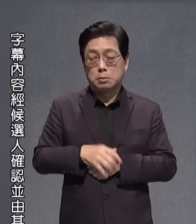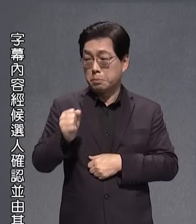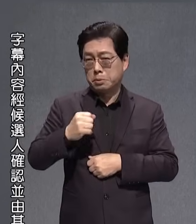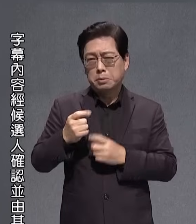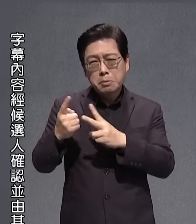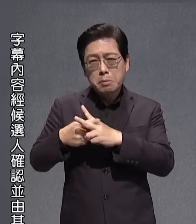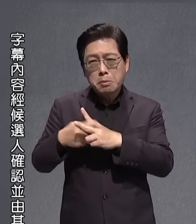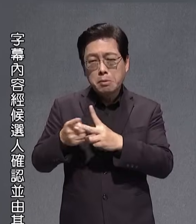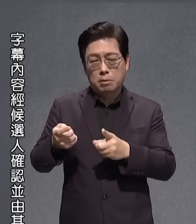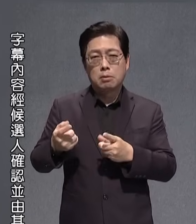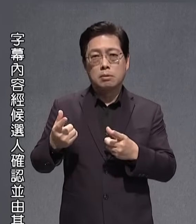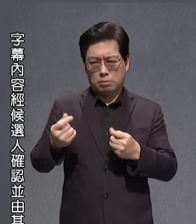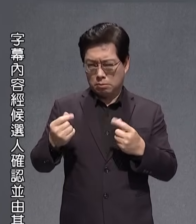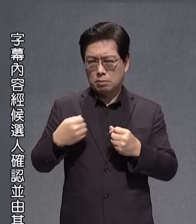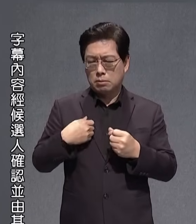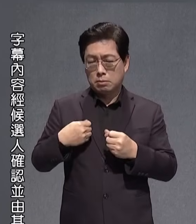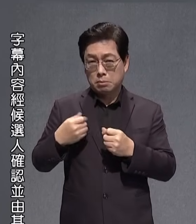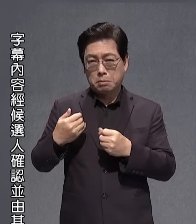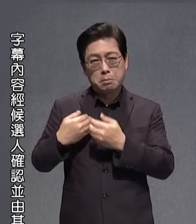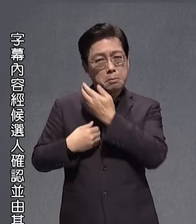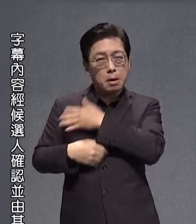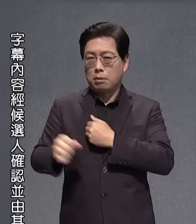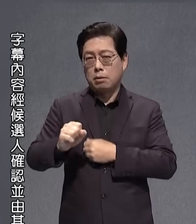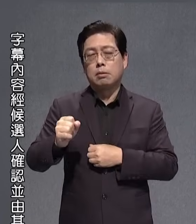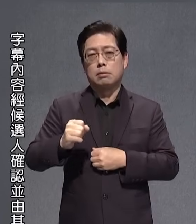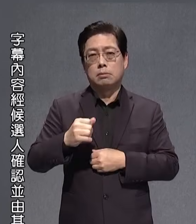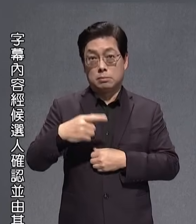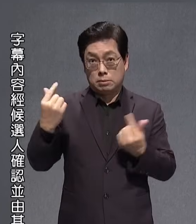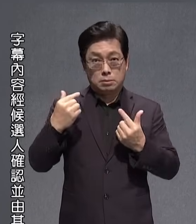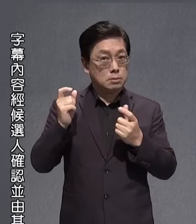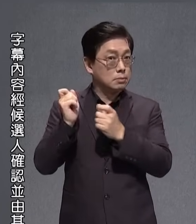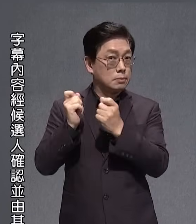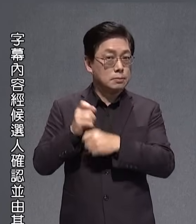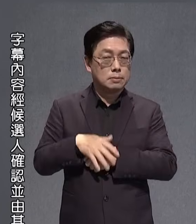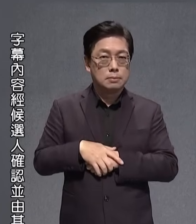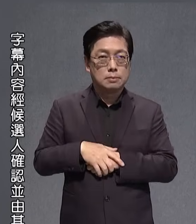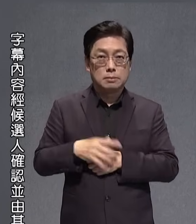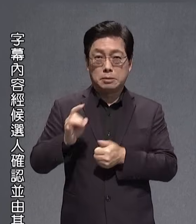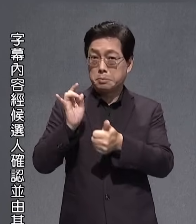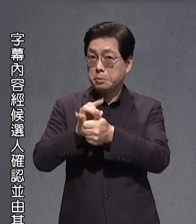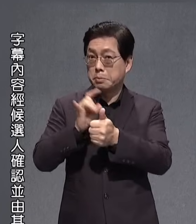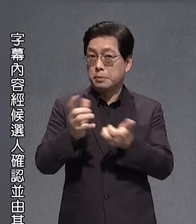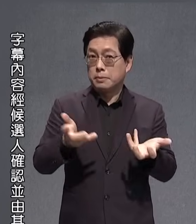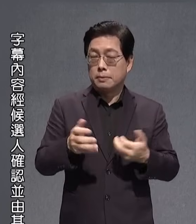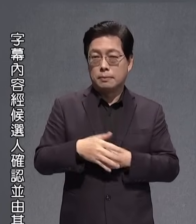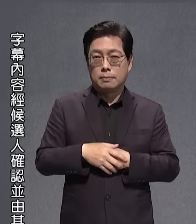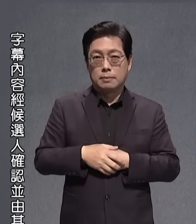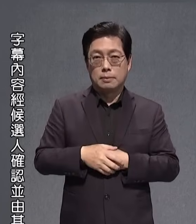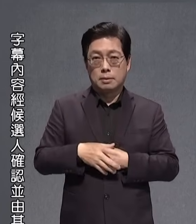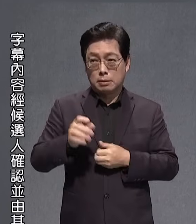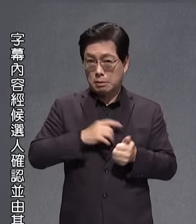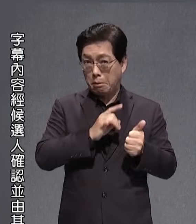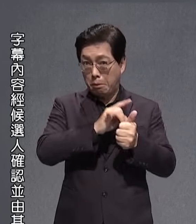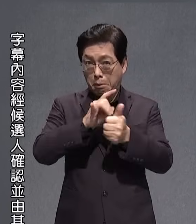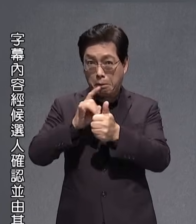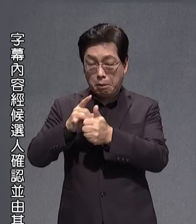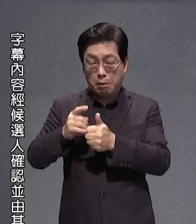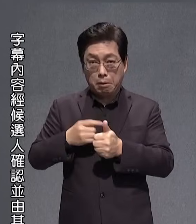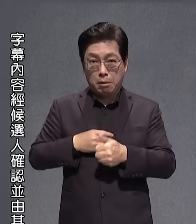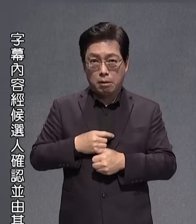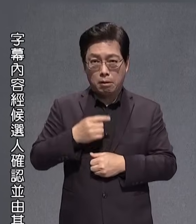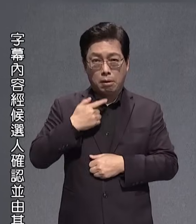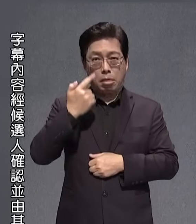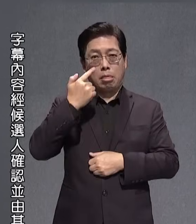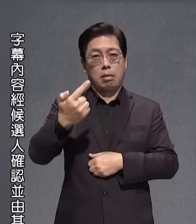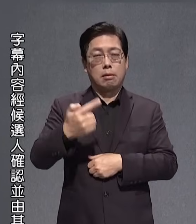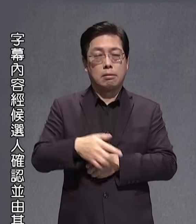看细，来你就爱甲绑甲短短。尤其这段时间，你看诈骗案愈办愈离谱